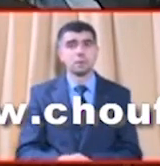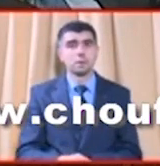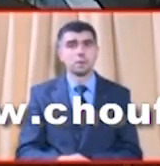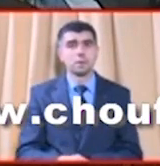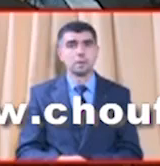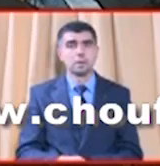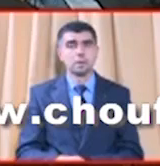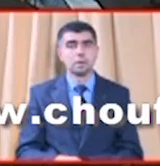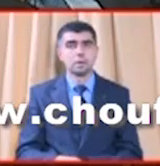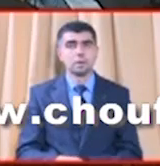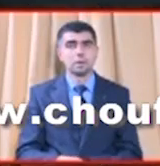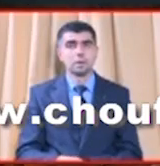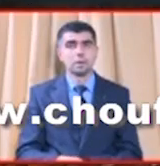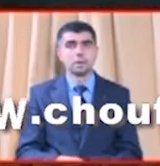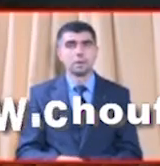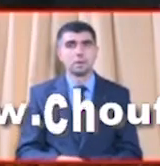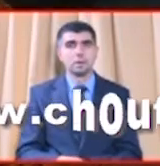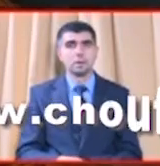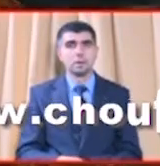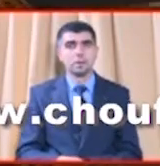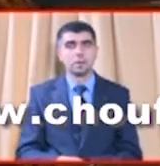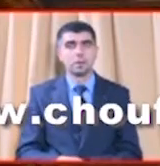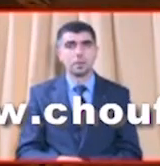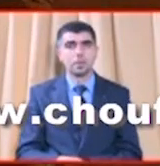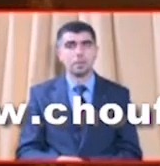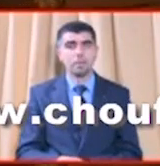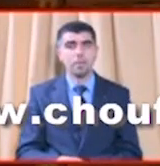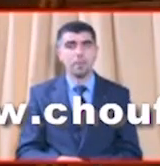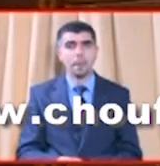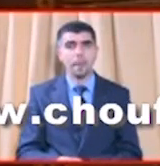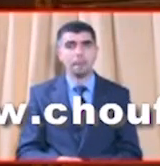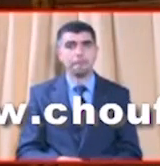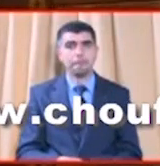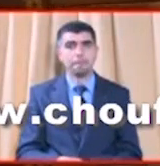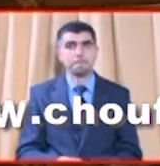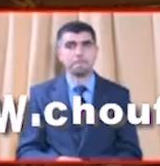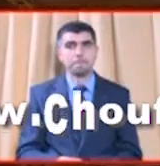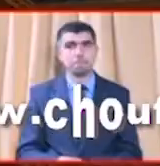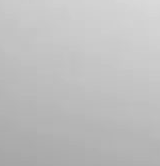صافي الشعب عطاك باش تضحك، ضحك مع راسك وانا تنصفق على الضحكة ديالك.